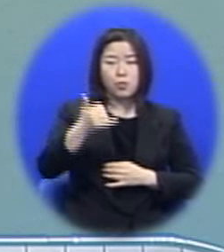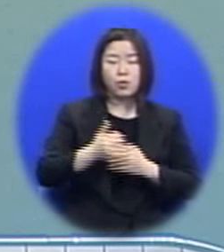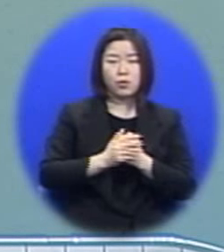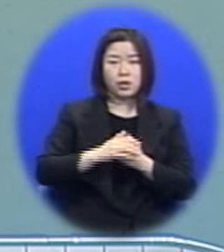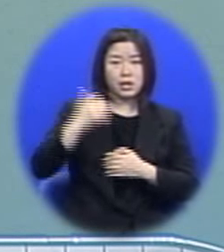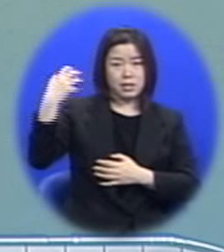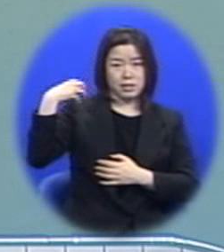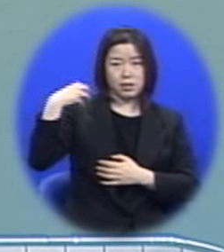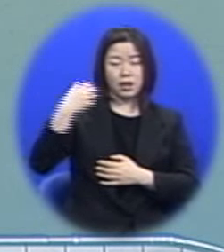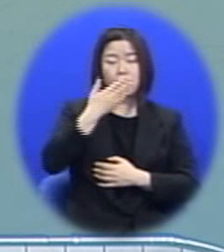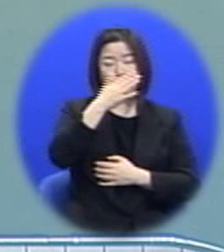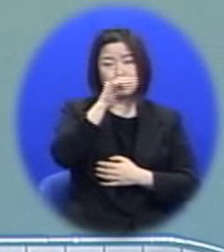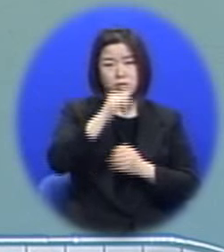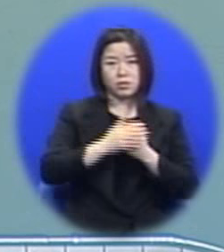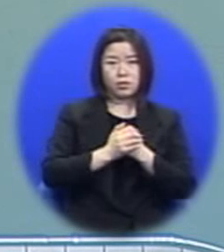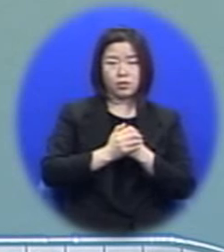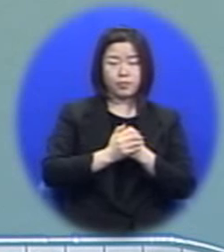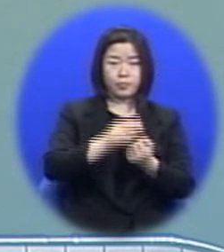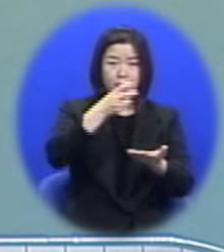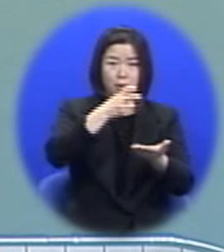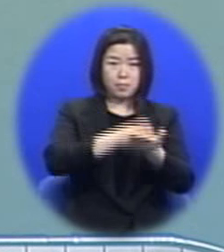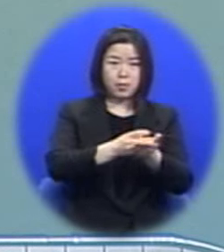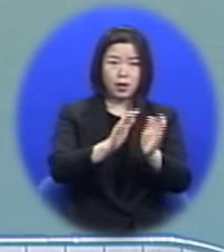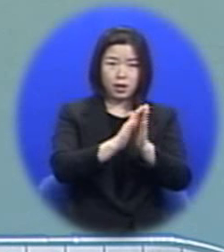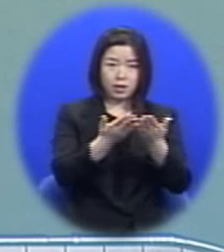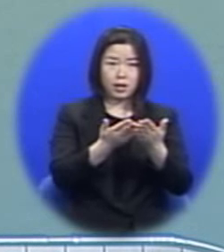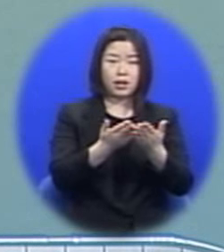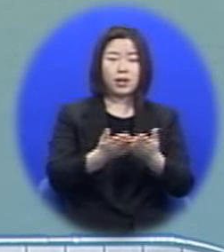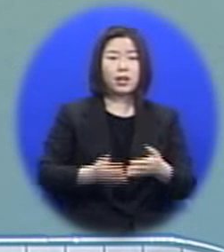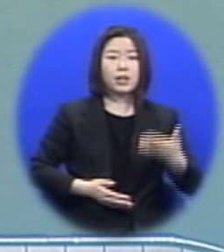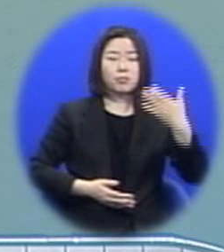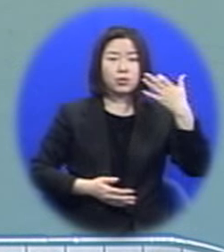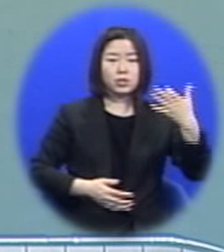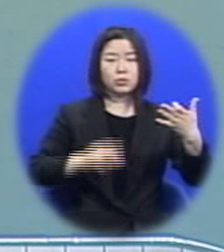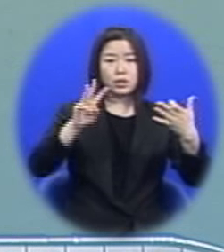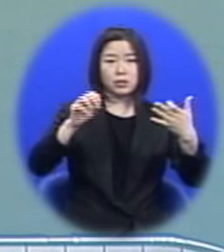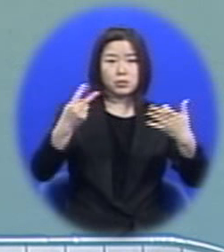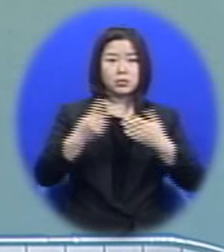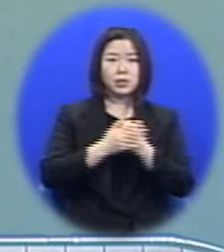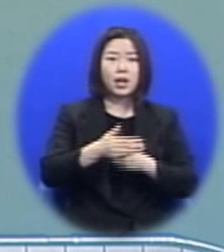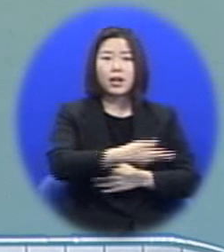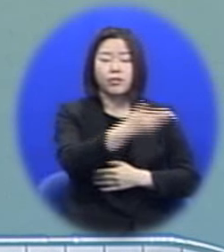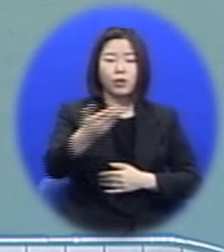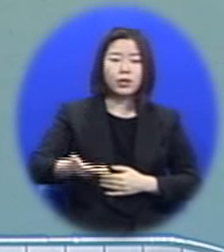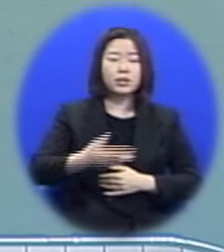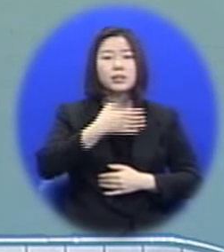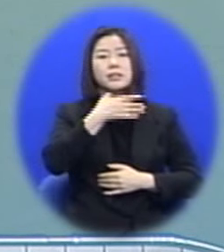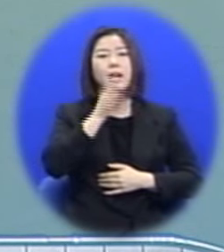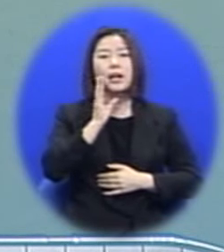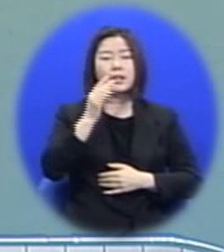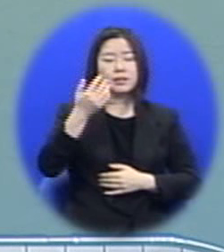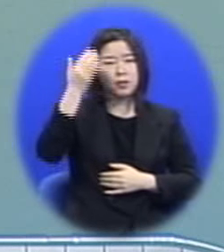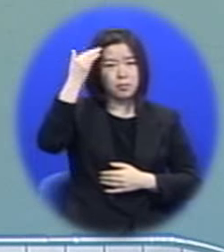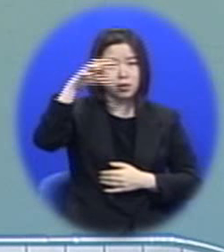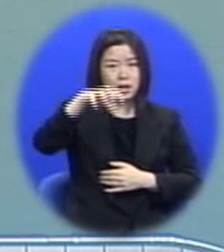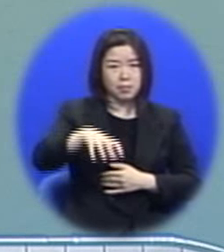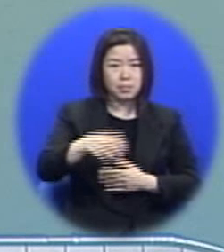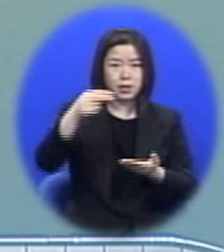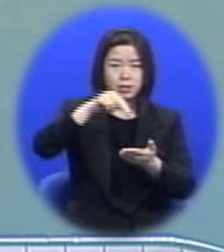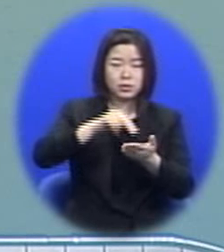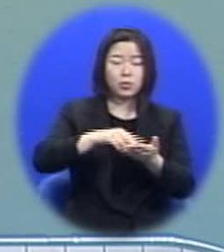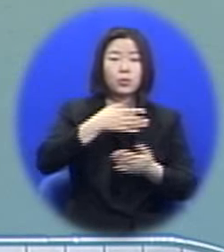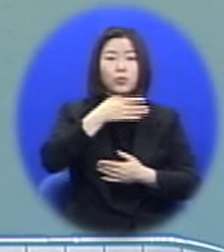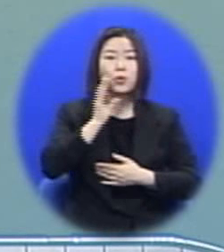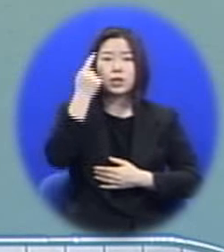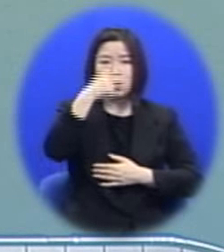분입니다. 레위기 19장 32절에 너희는 센 머리 앞에 일어서고 노인의 얼굴을 공경하며